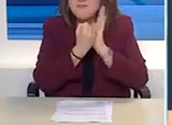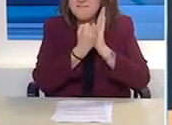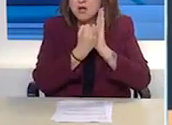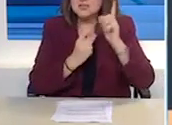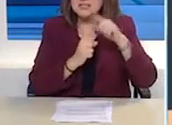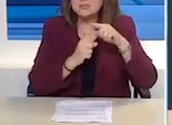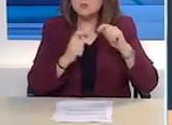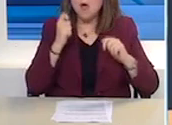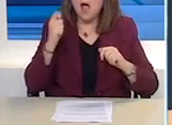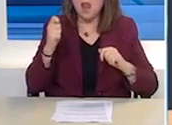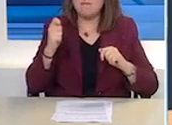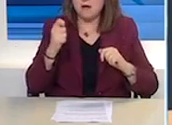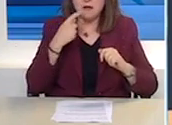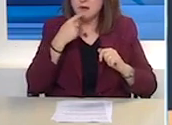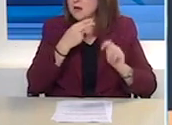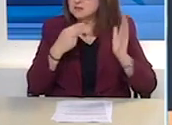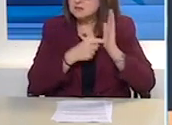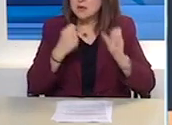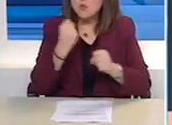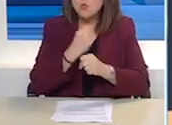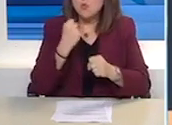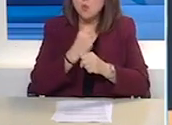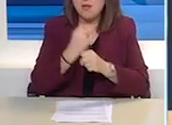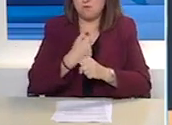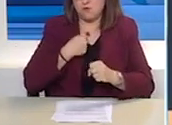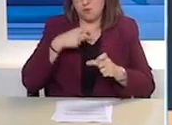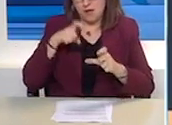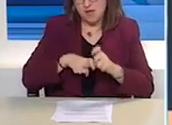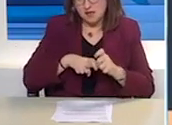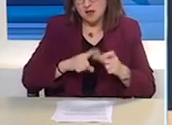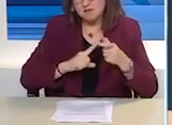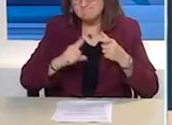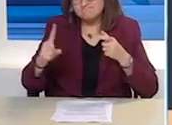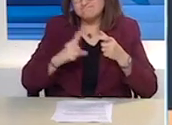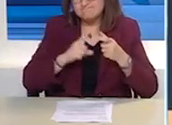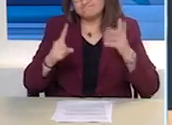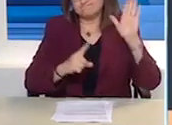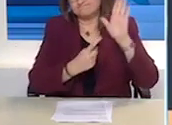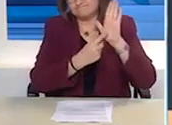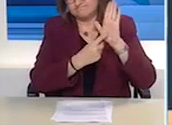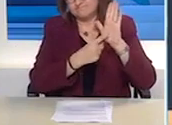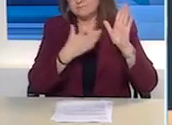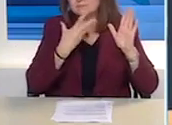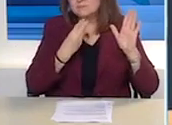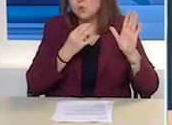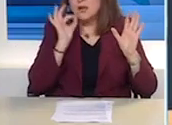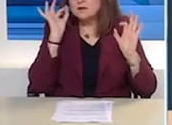Α που να πιστοποιεί ότι εργάζεται για κάποια εταιρεία και το αντικείμενο της εργασίας του είναι πολύ